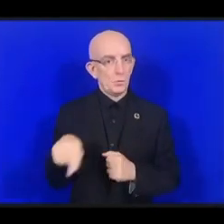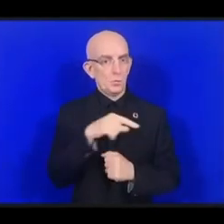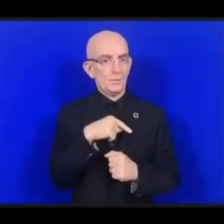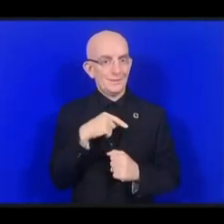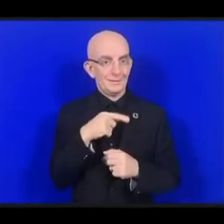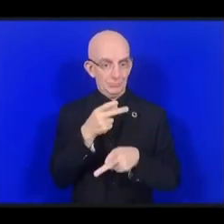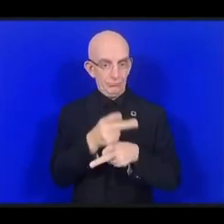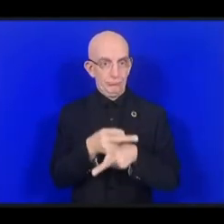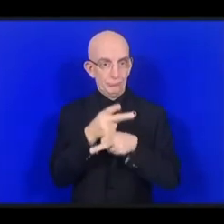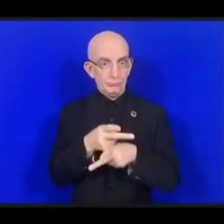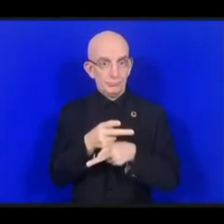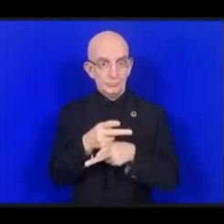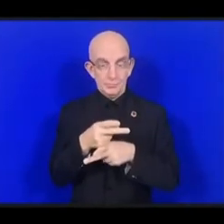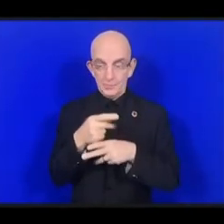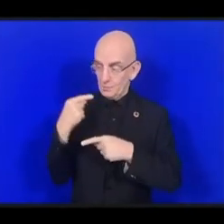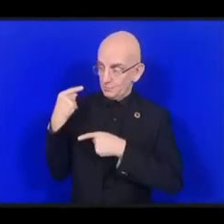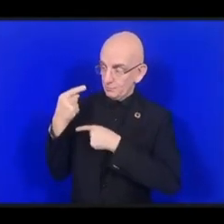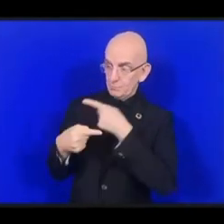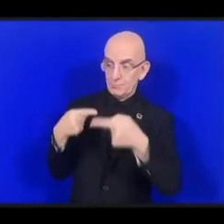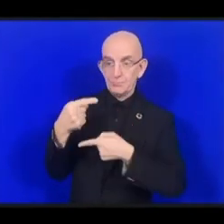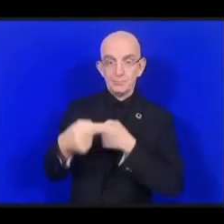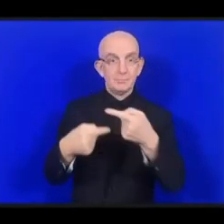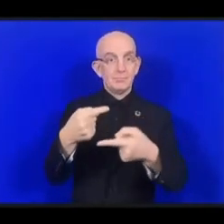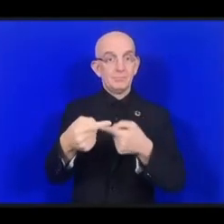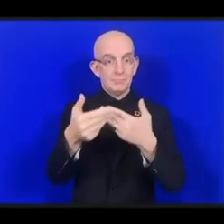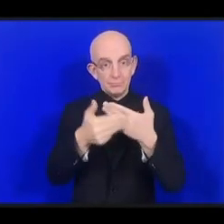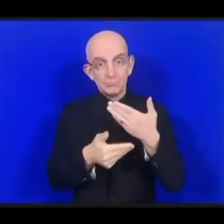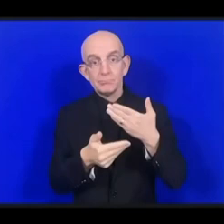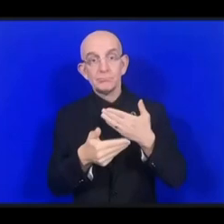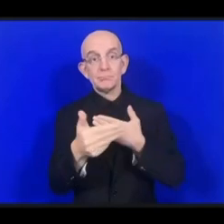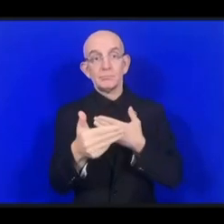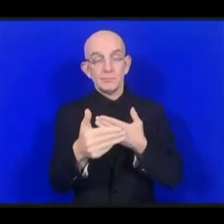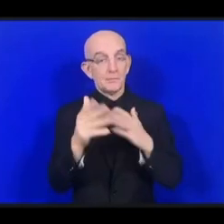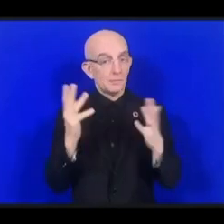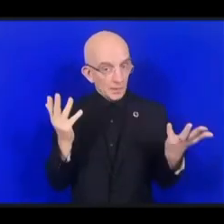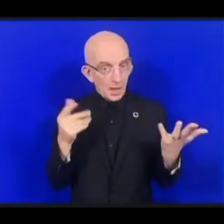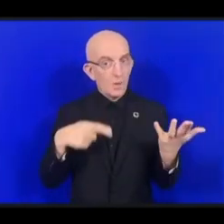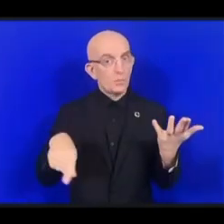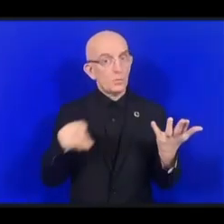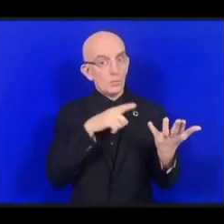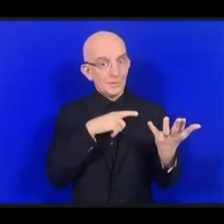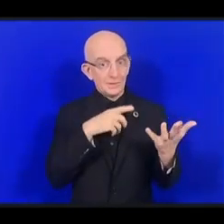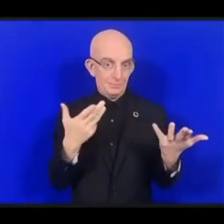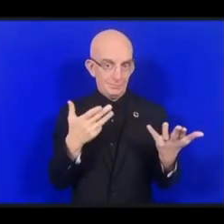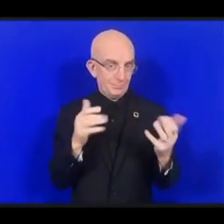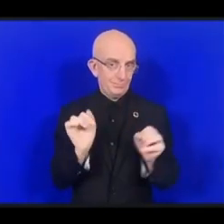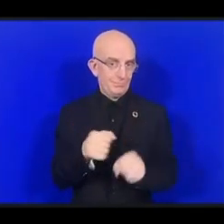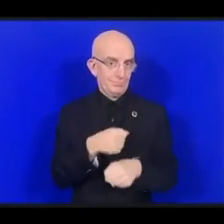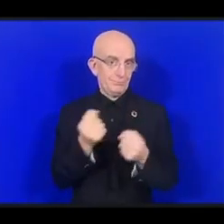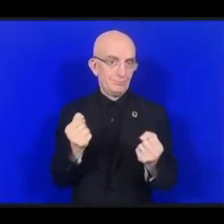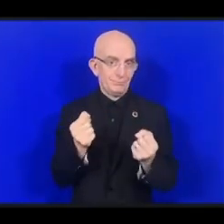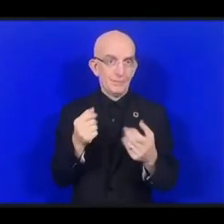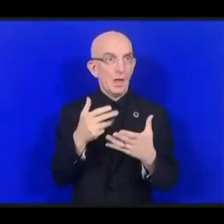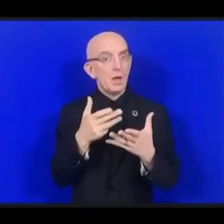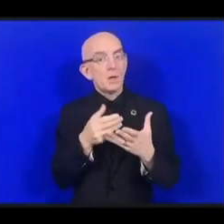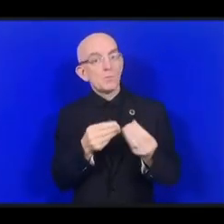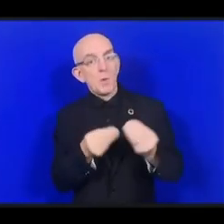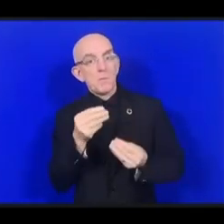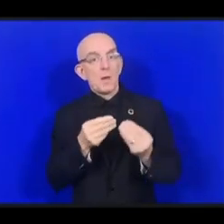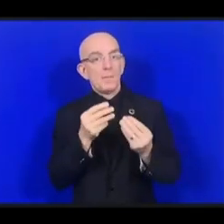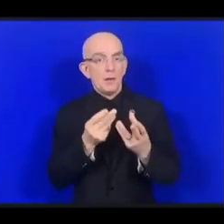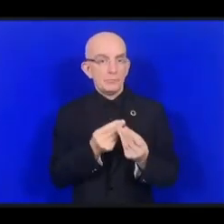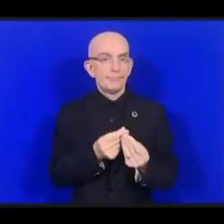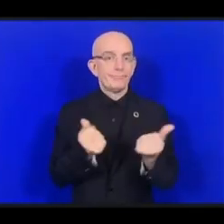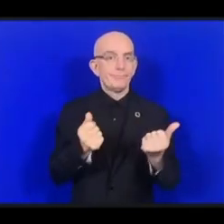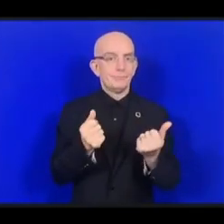ながら同じように原因と同じように解決策を皆さんと同じように考えることなく解決